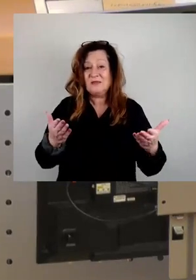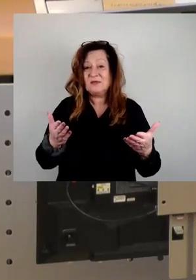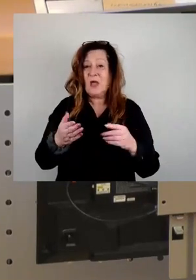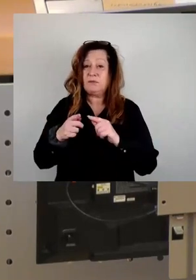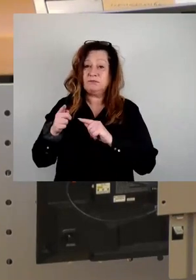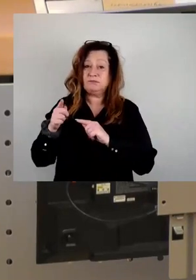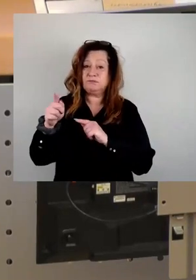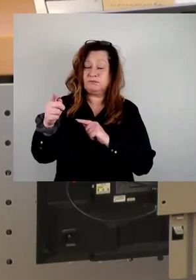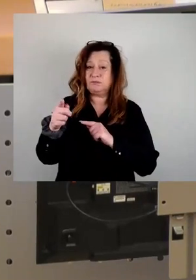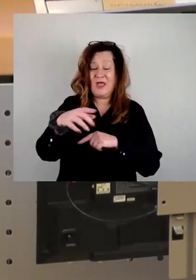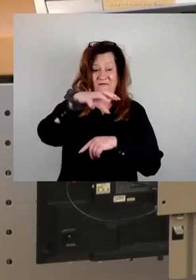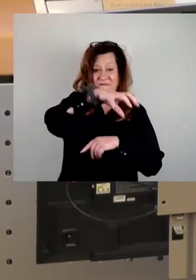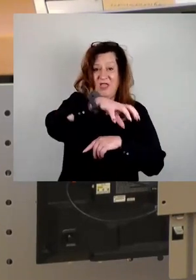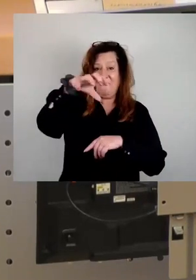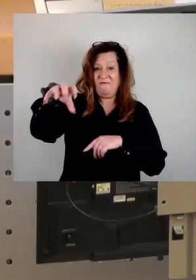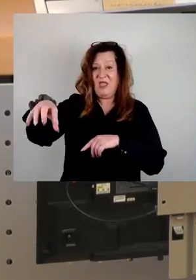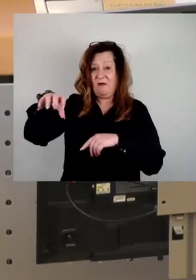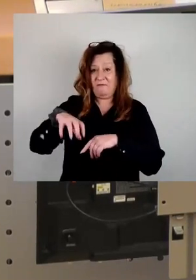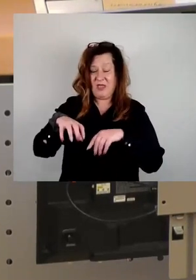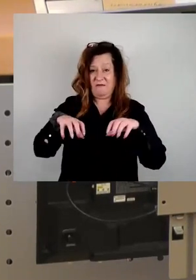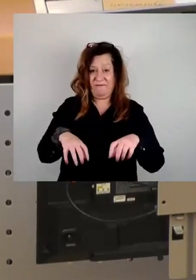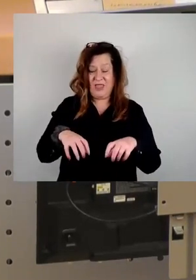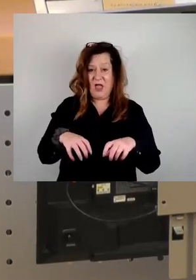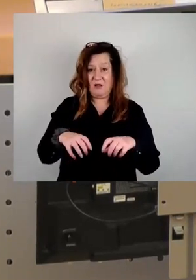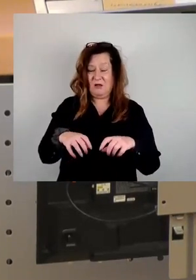den 4 Kernarealen. Darin besteht für uns die